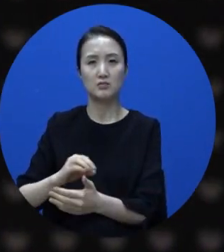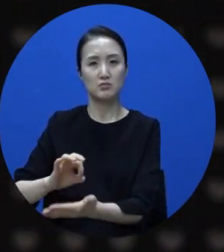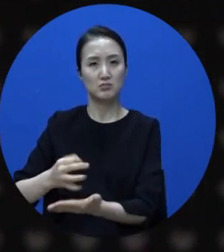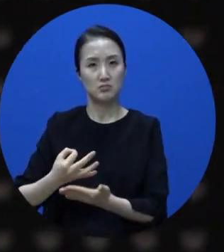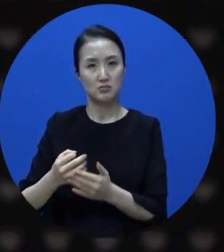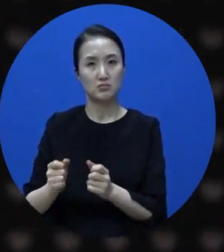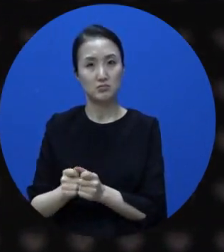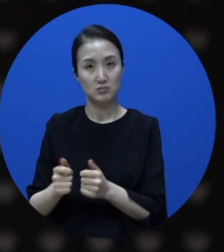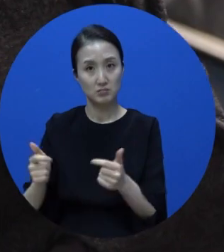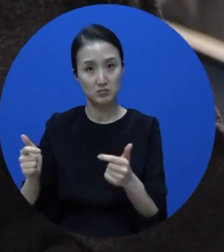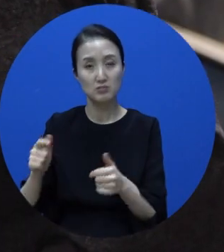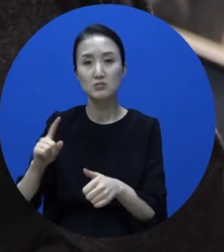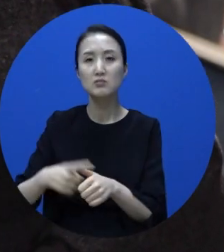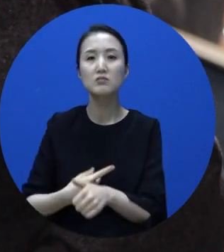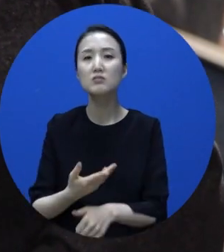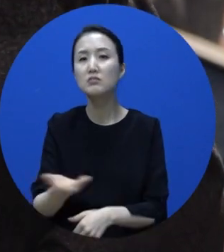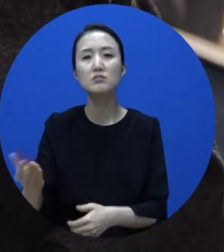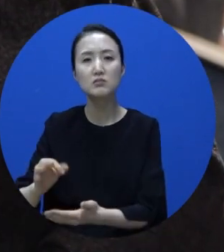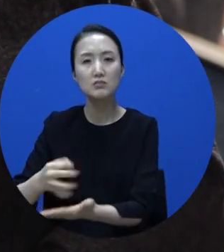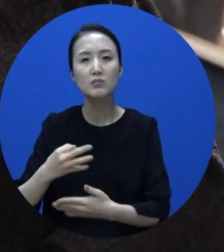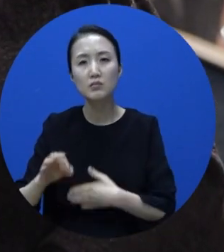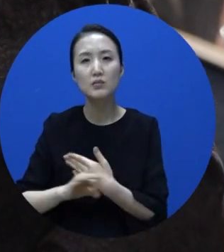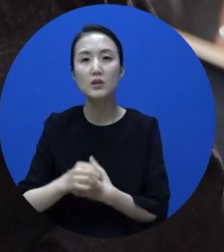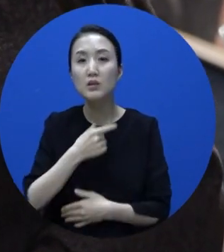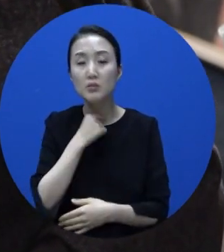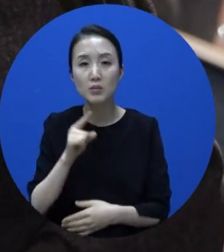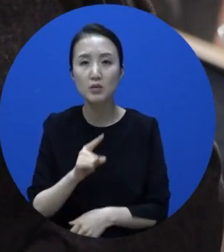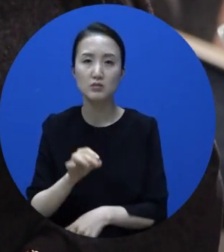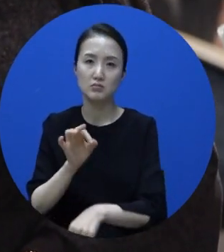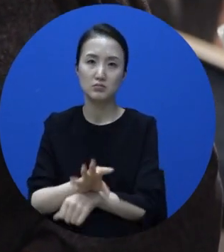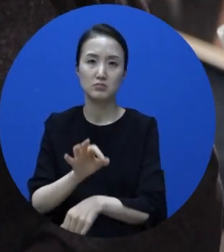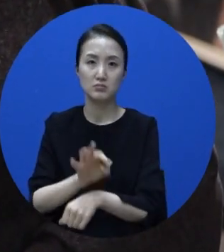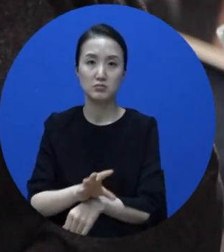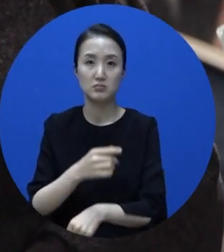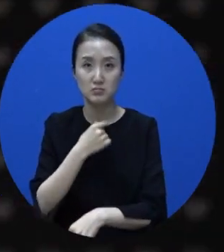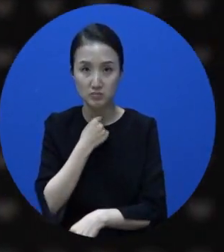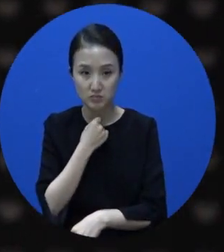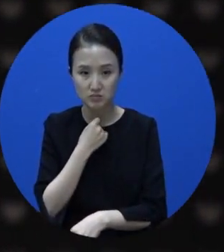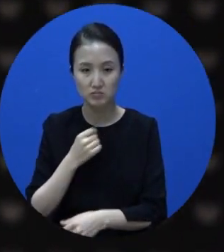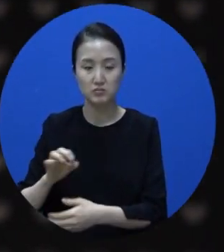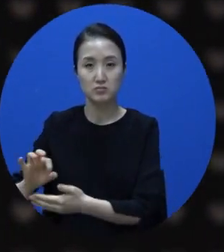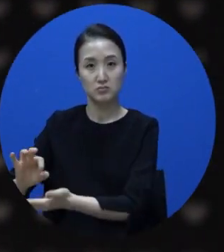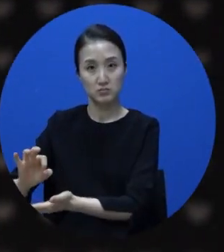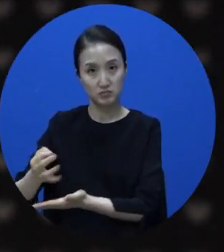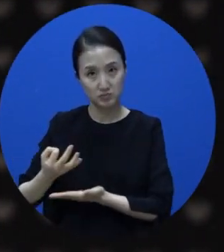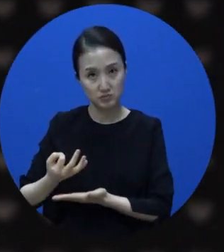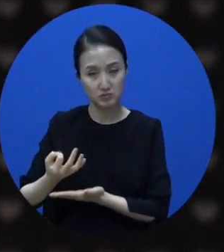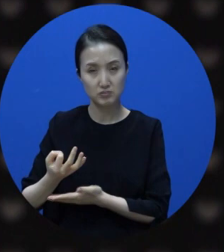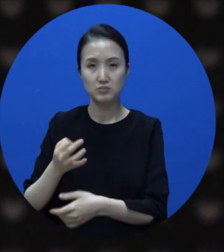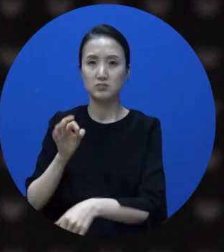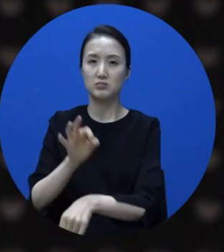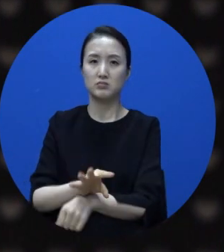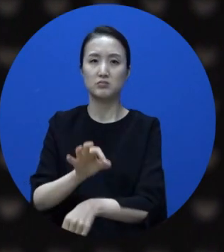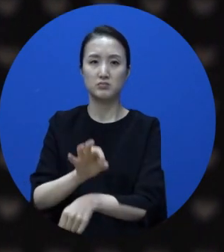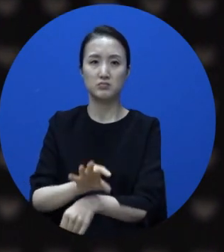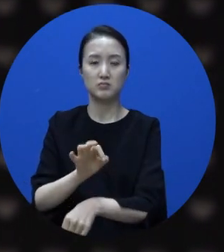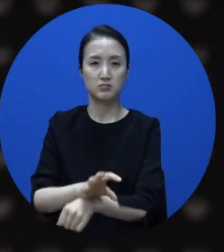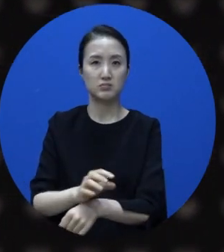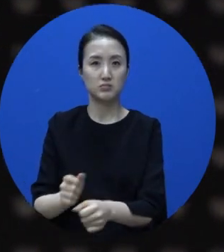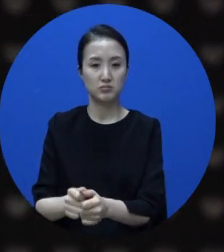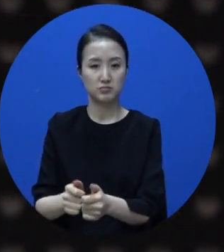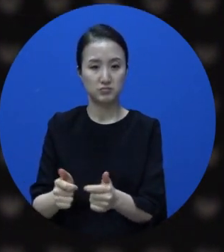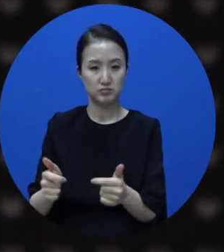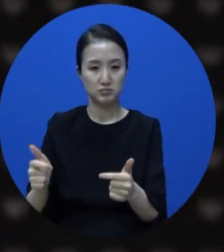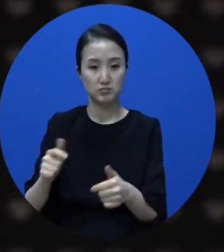늘었어요 뭐 하고 싶으세요 소비하고 싶지 소득이 들면 소비가 늘어 납니다